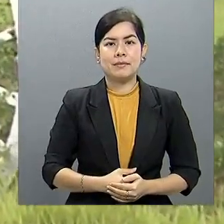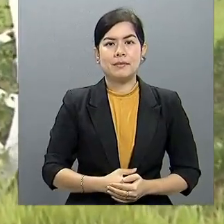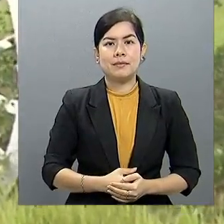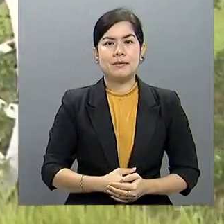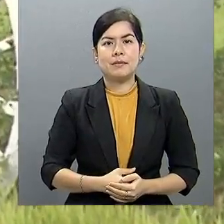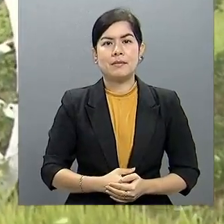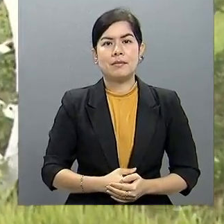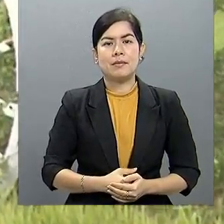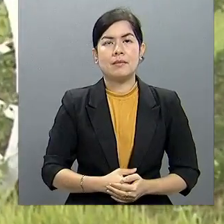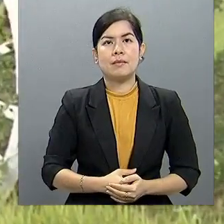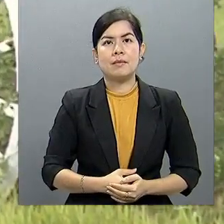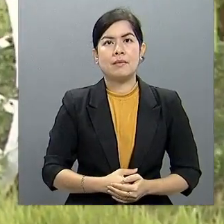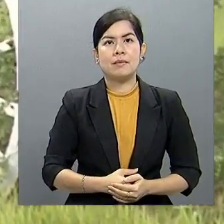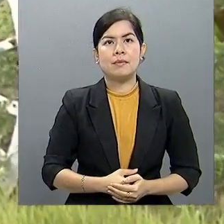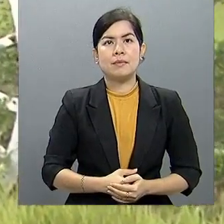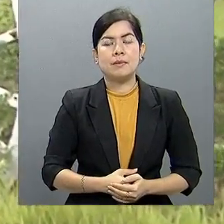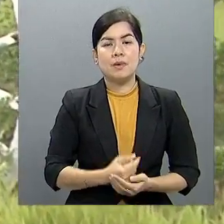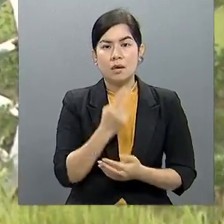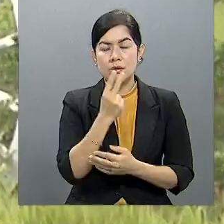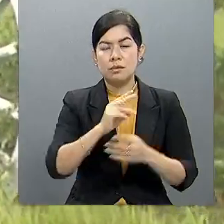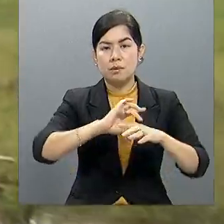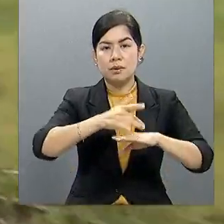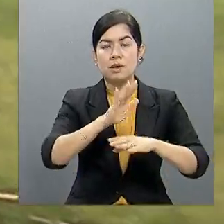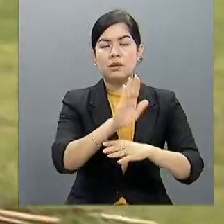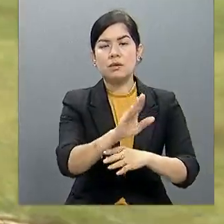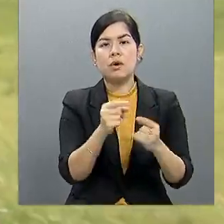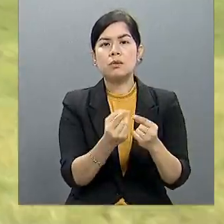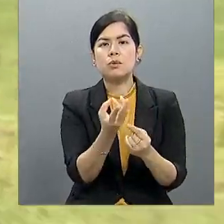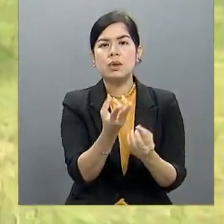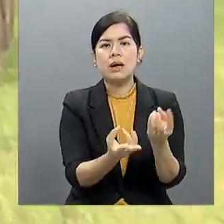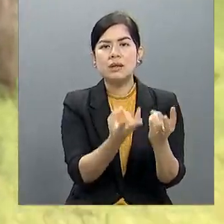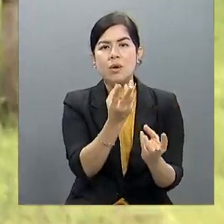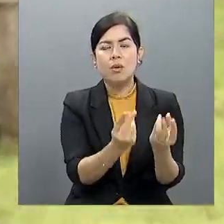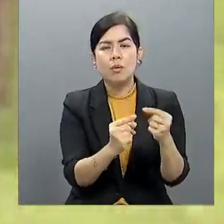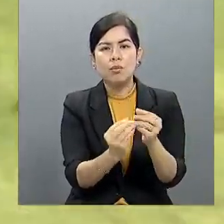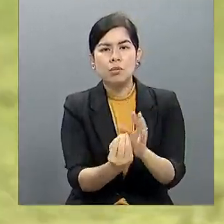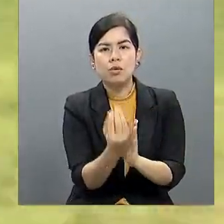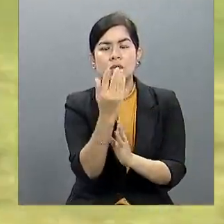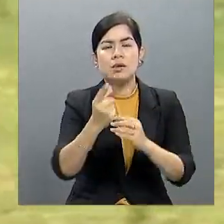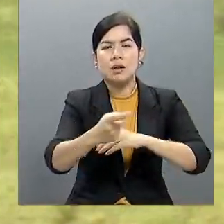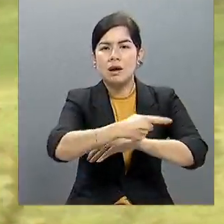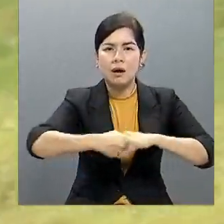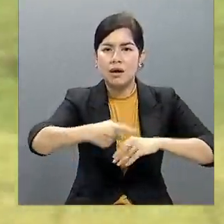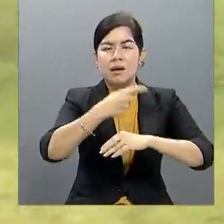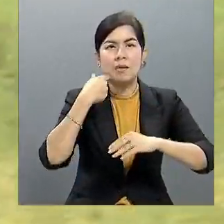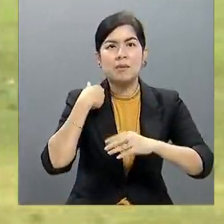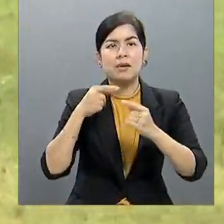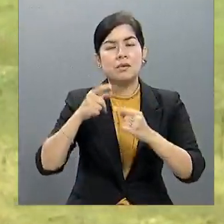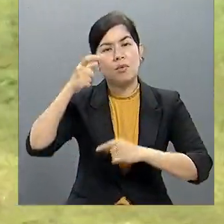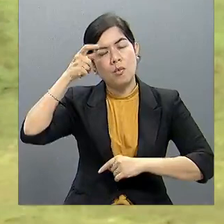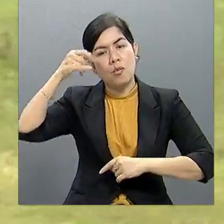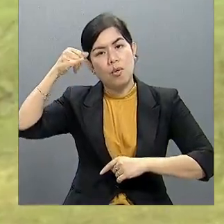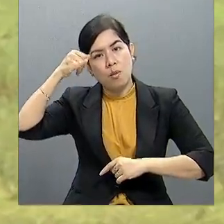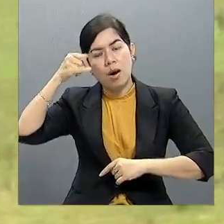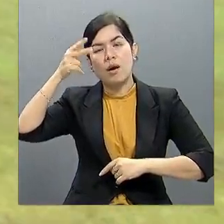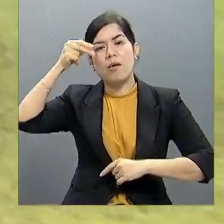นี่แล้คะ คผชม บัญยากาศของทุ้งนาทมีวว ขวายแล้็ม้าเต็ท้องทุ่งเลยนะคะสถานที่แ่